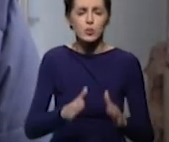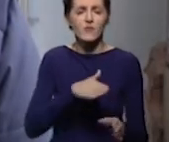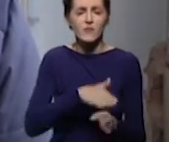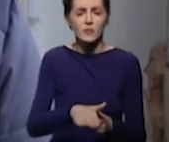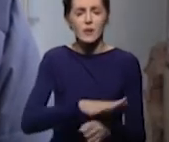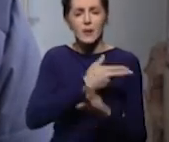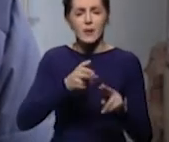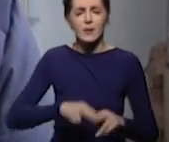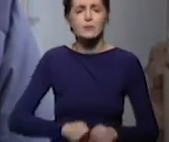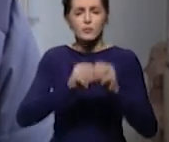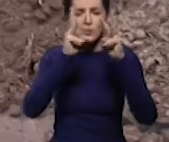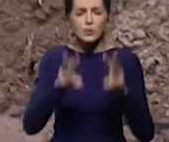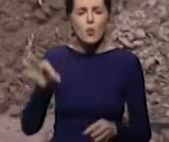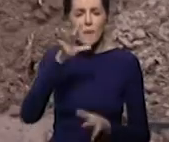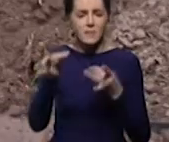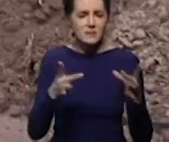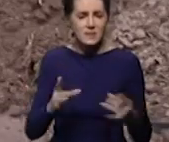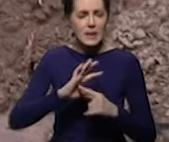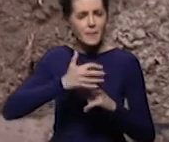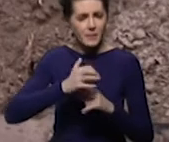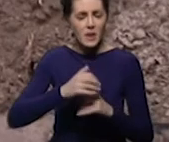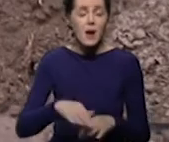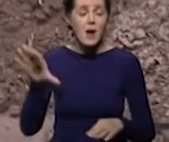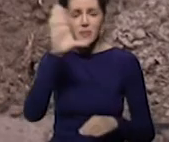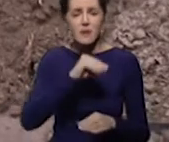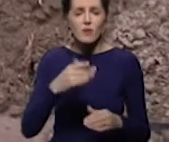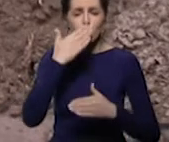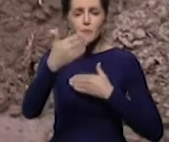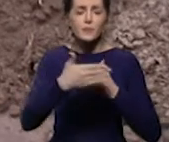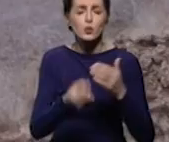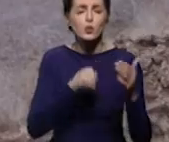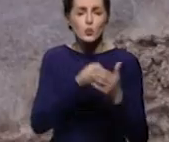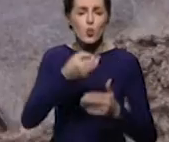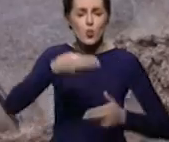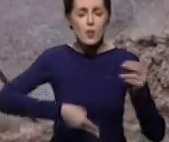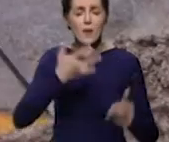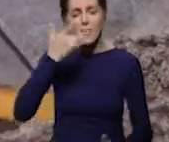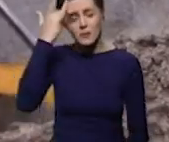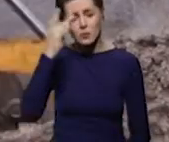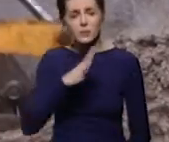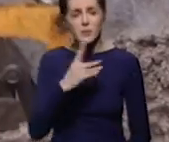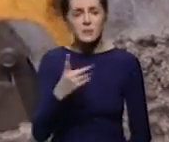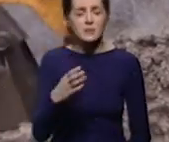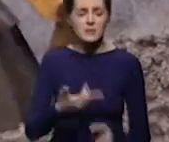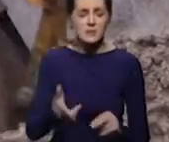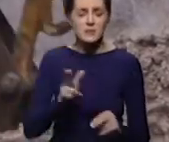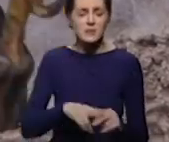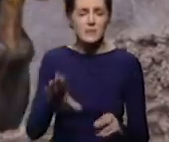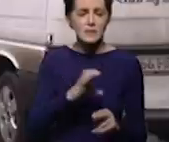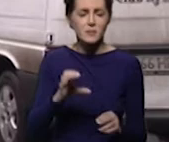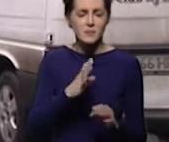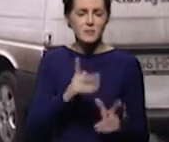обработка от грибка и плесени. Закінчити ремонт планують до кінця літа, аби вже 1 січня школярі повернулися за